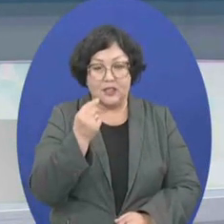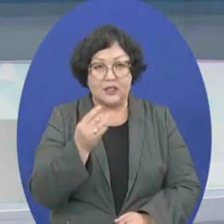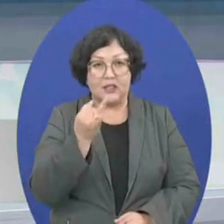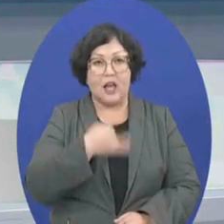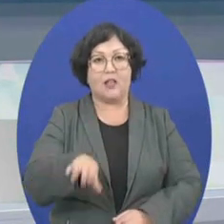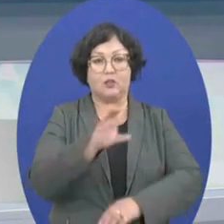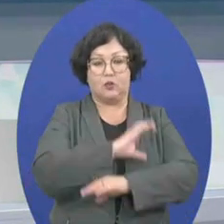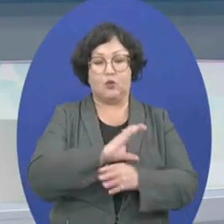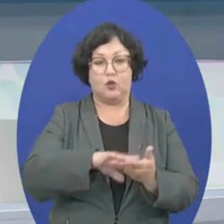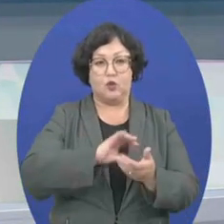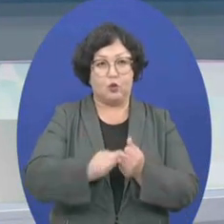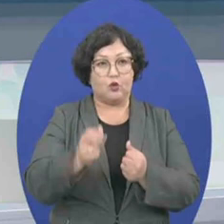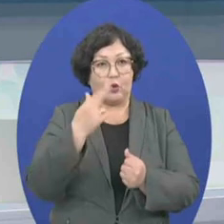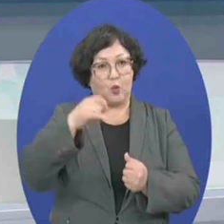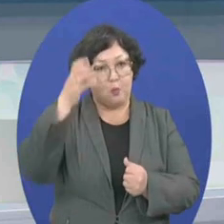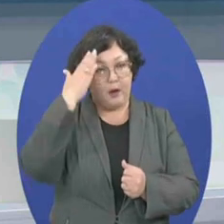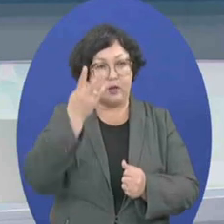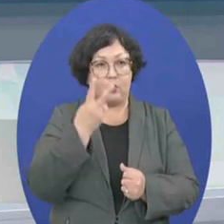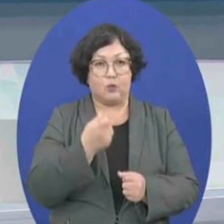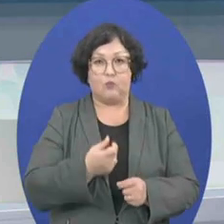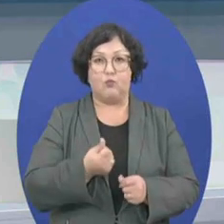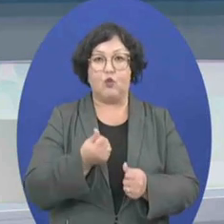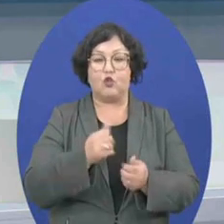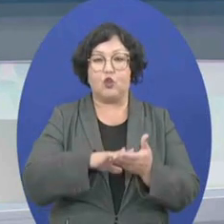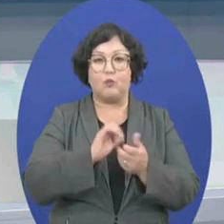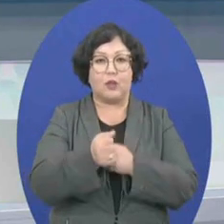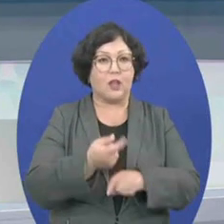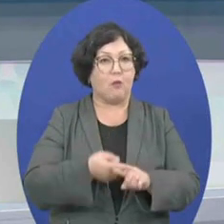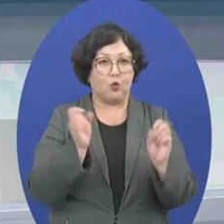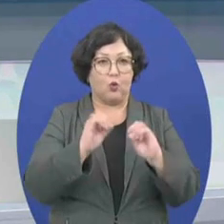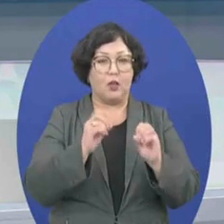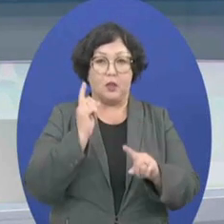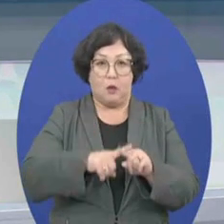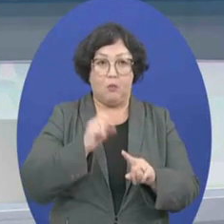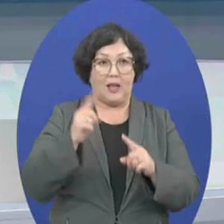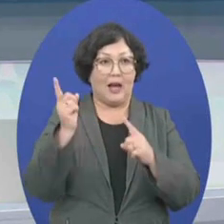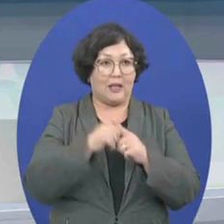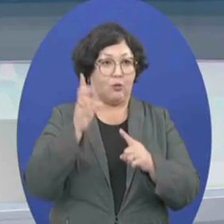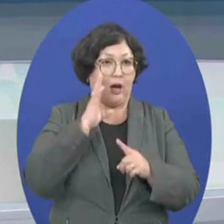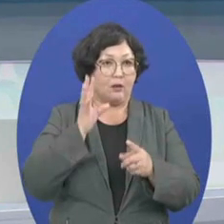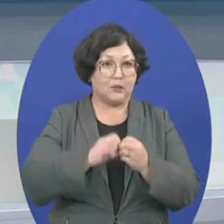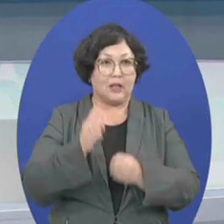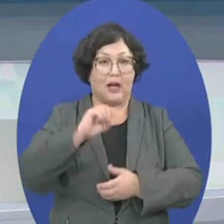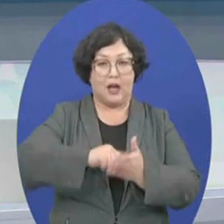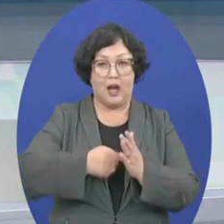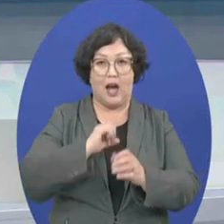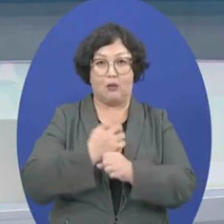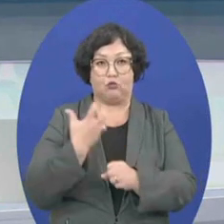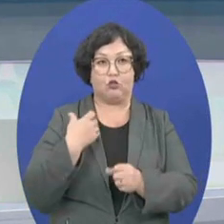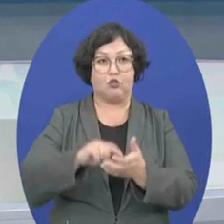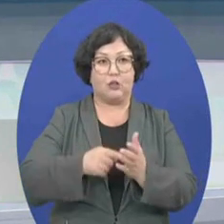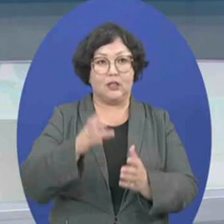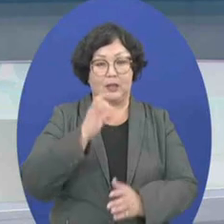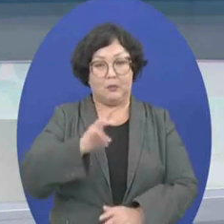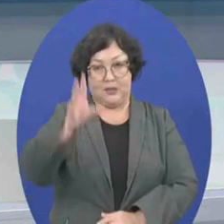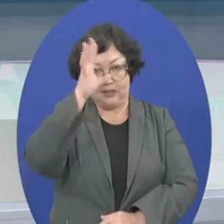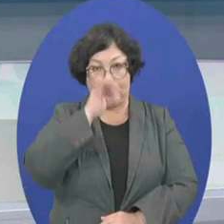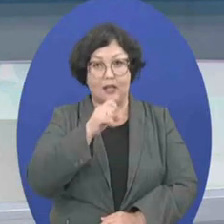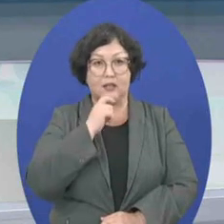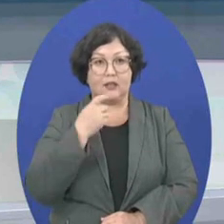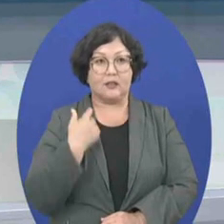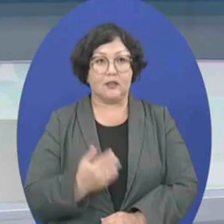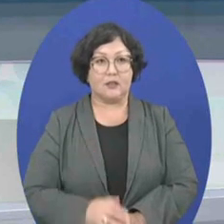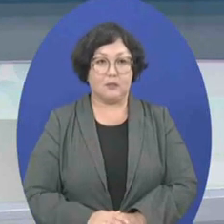хідэж сургуулийн төлбөр болон дотоод байрны мөнгө нэмэгдэхгүй. Нэмсэн тохиолдолд хатуу арга хэмжээ авч хариуцлага тооцно гэж салбарын сайд ярилаа.